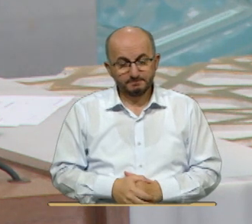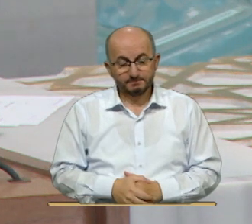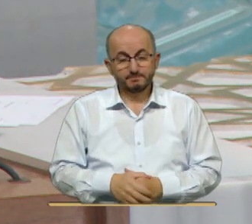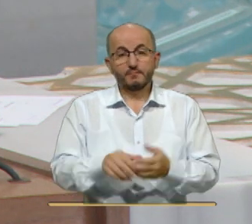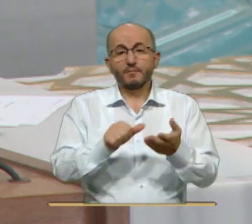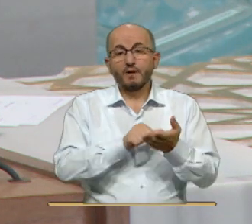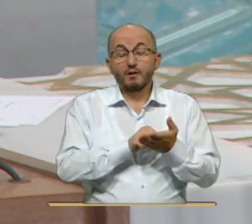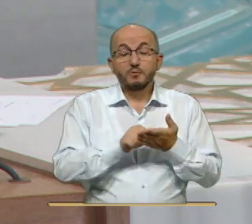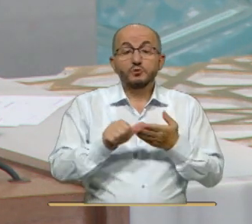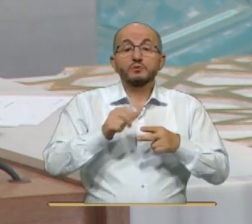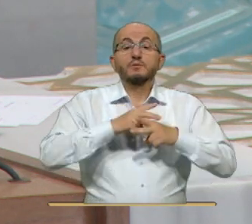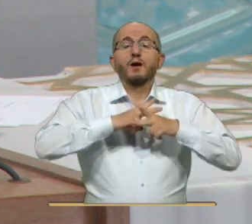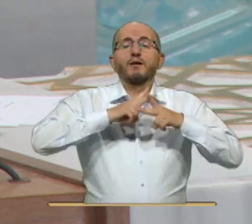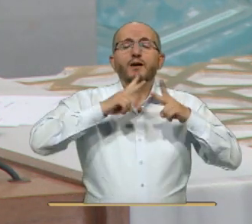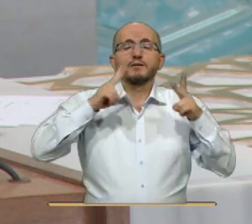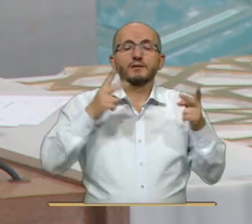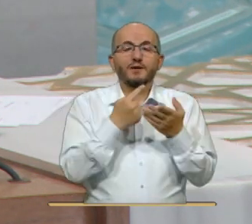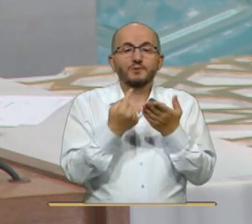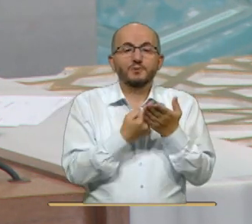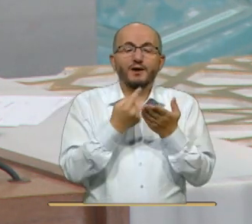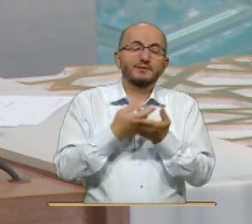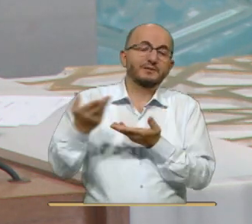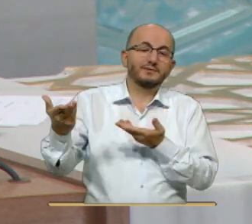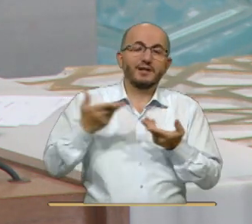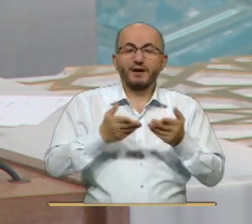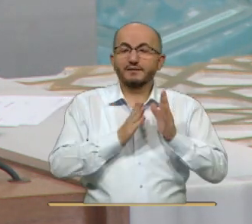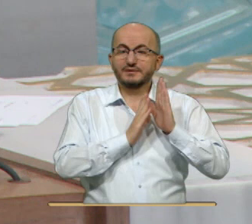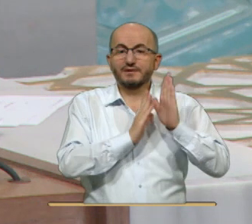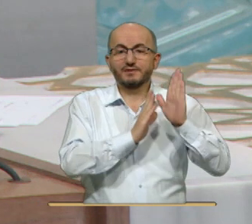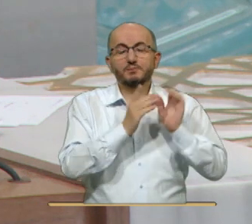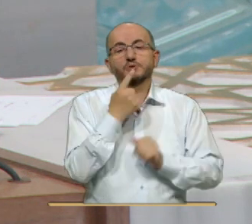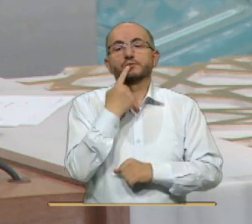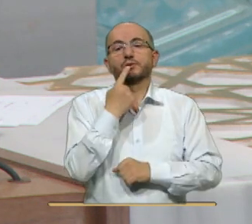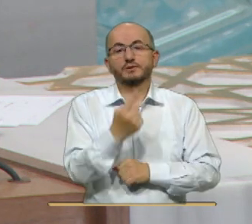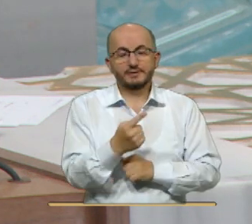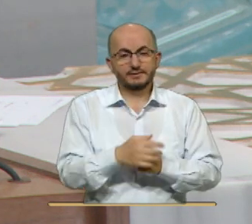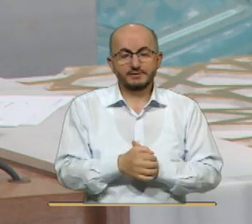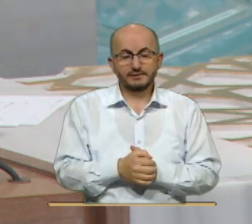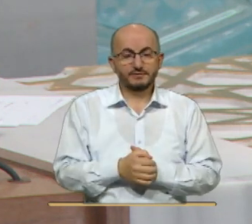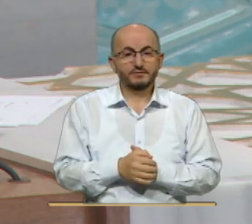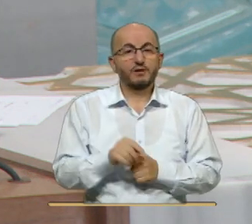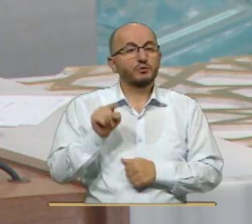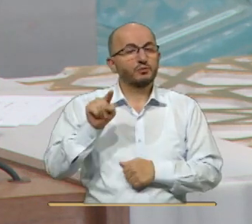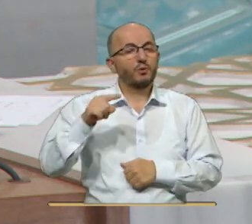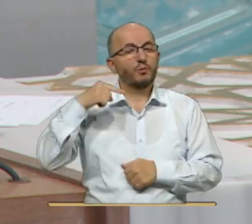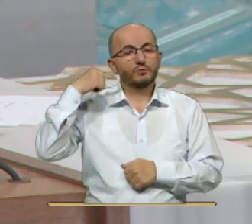Bütün parlaklığıyla Kur'an'ın daveti devam ediyor dedik. Şöyle